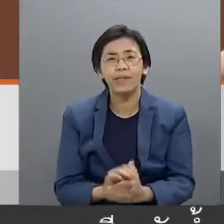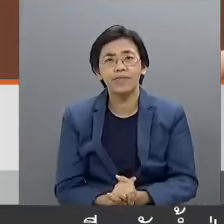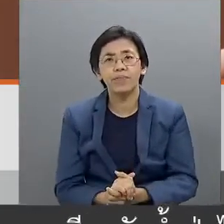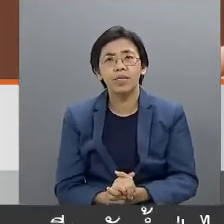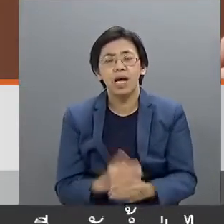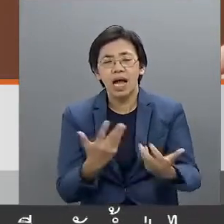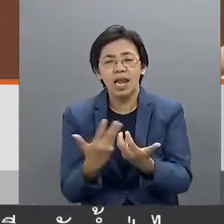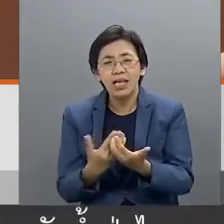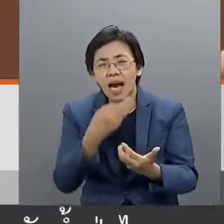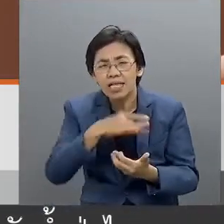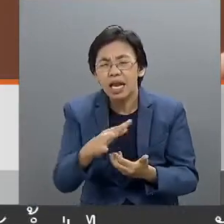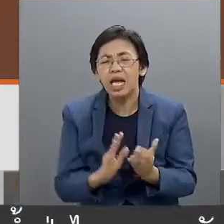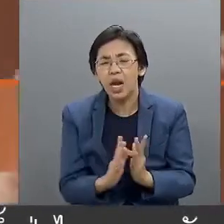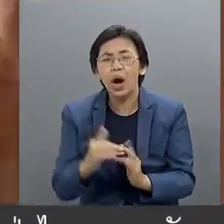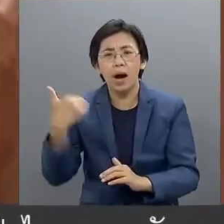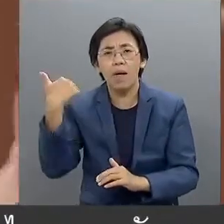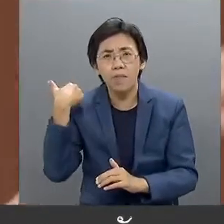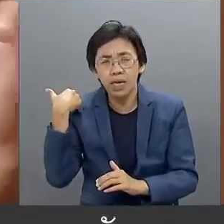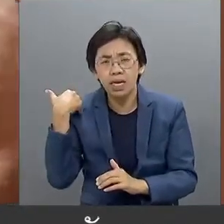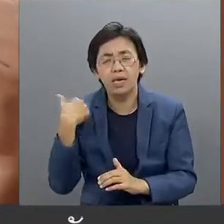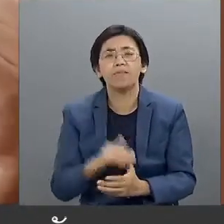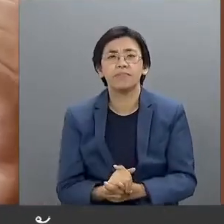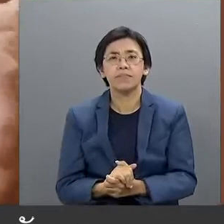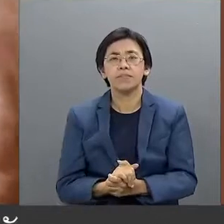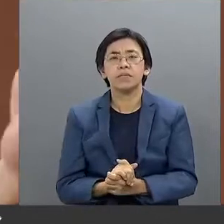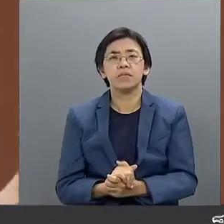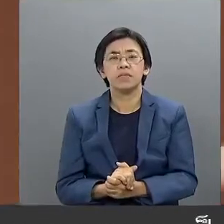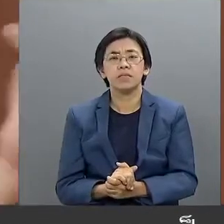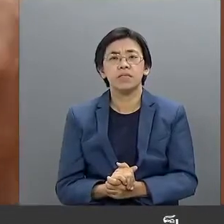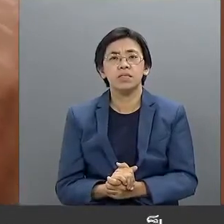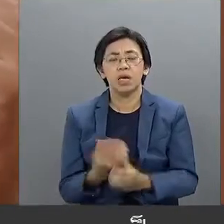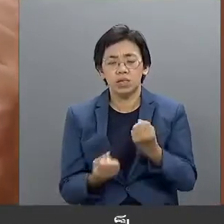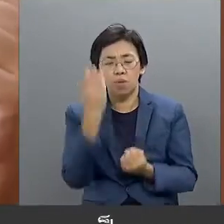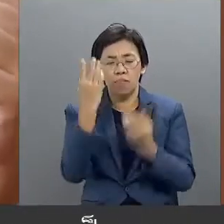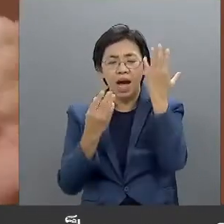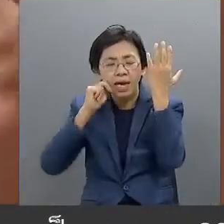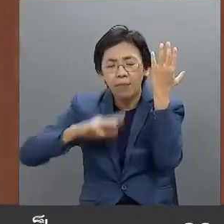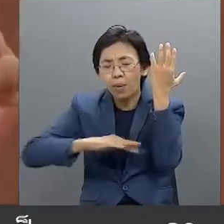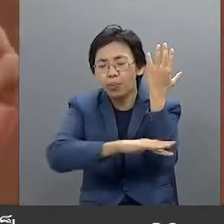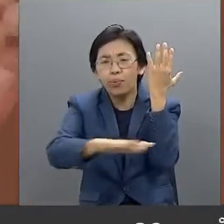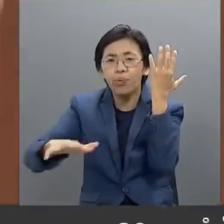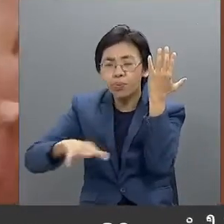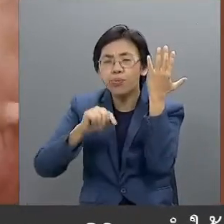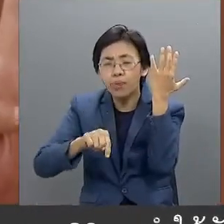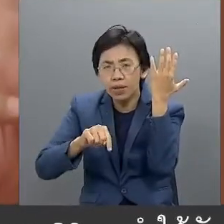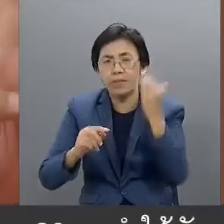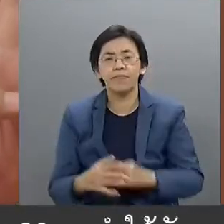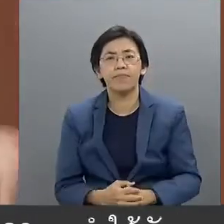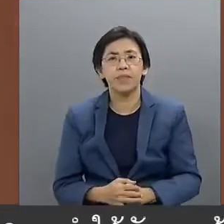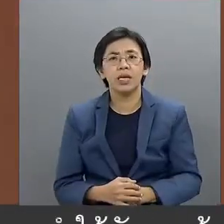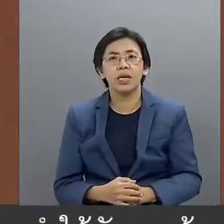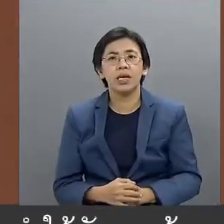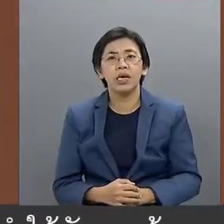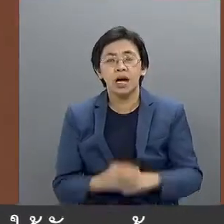ที่อ่าวตกเกาะแตนและพื้นที่ใกล้เคียงระบบนิเวศป่าชายเลนซึ่งก็พบอยู่ที่อ่าวตกเกาะแตนนะครับอันนั้นก็คือ4ระบบนิเว